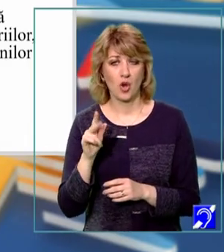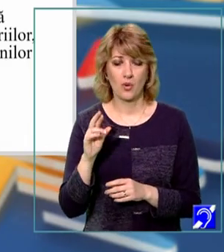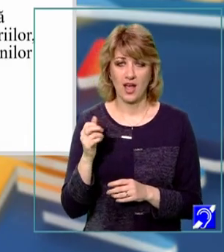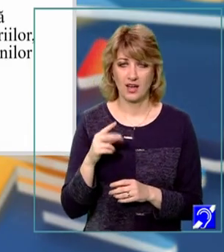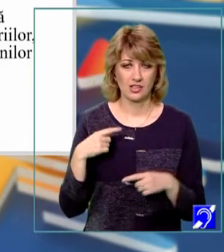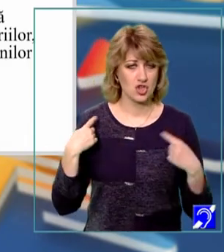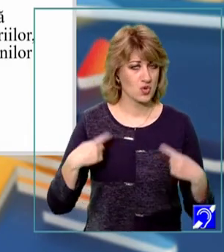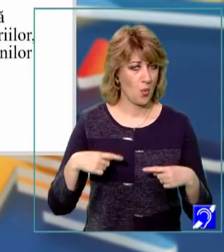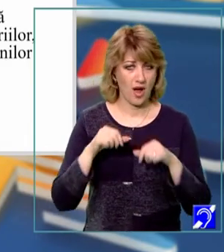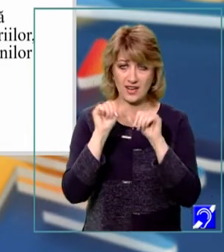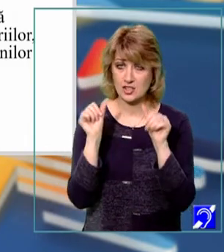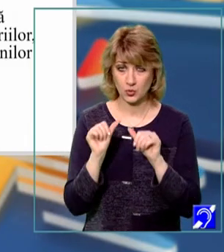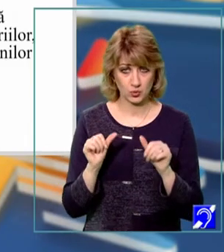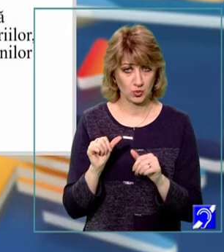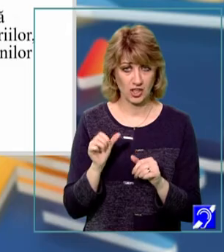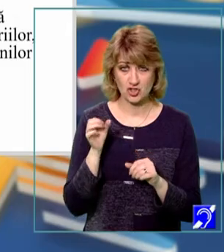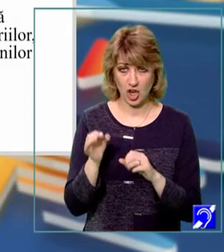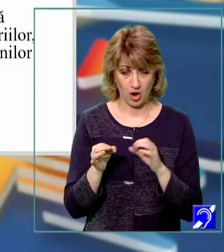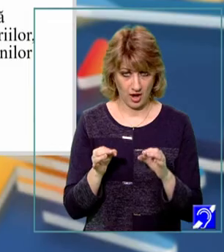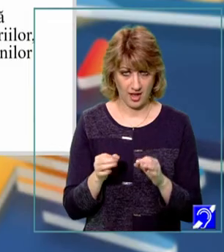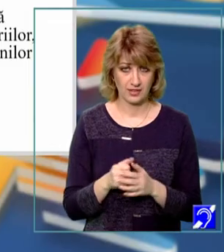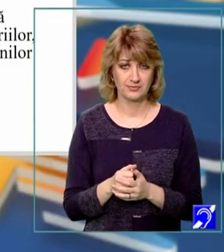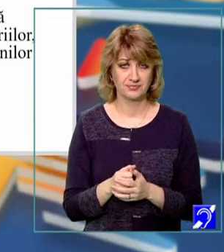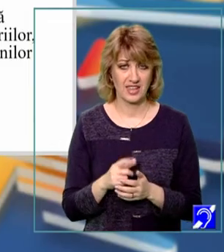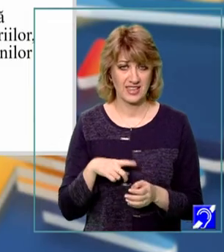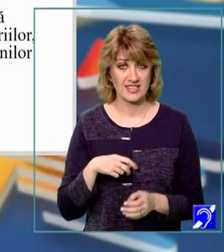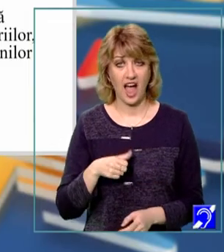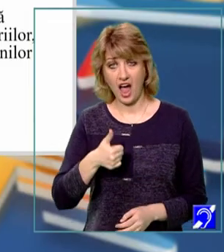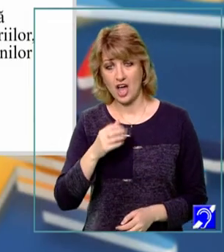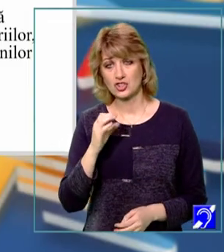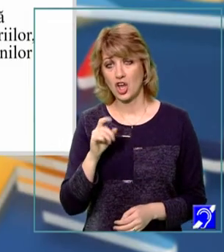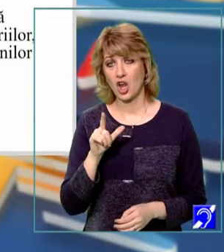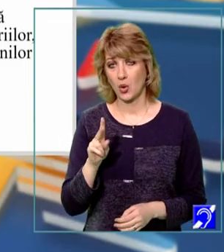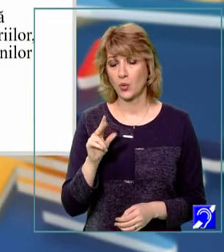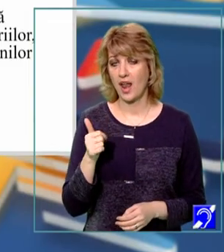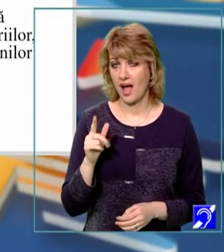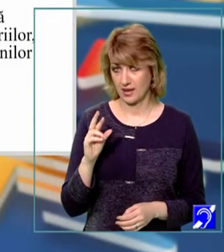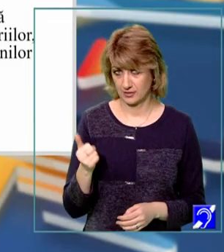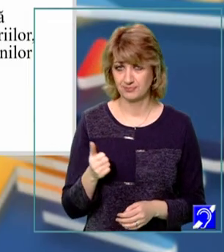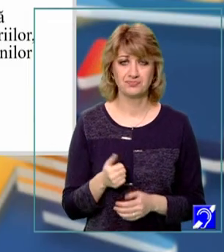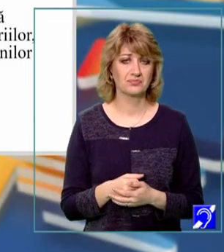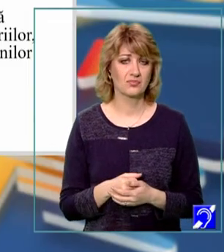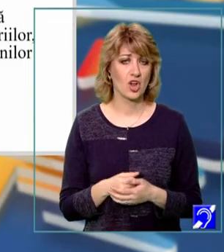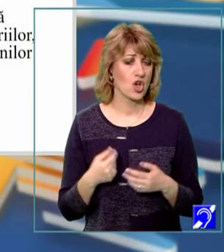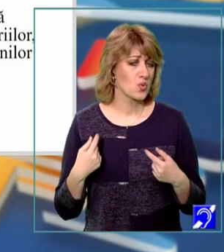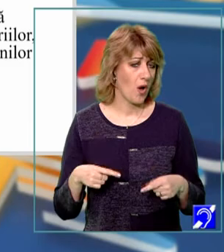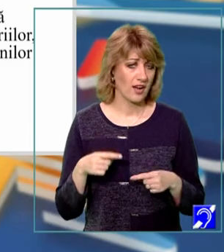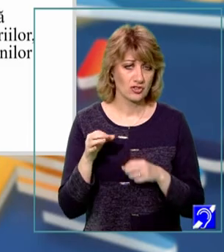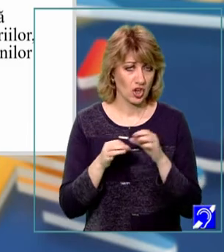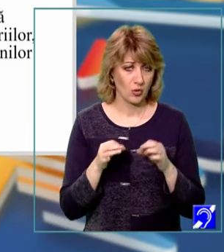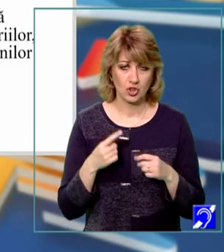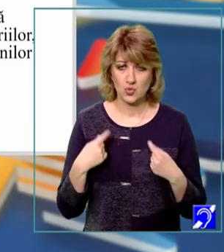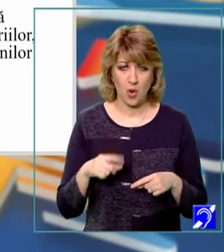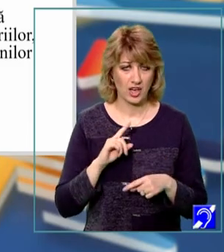are structură celulară, particulă acelulară. De asemenea, neavând celulă, nu are